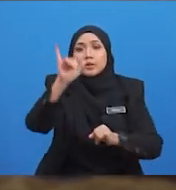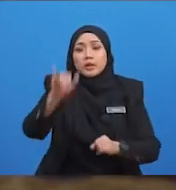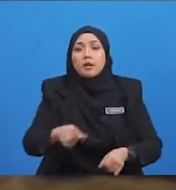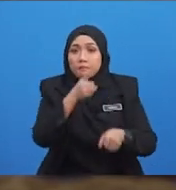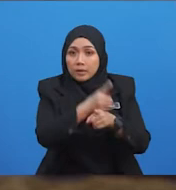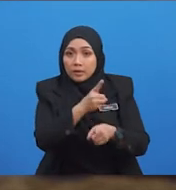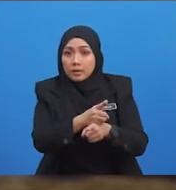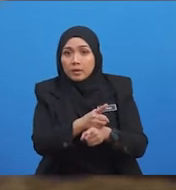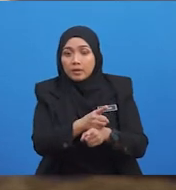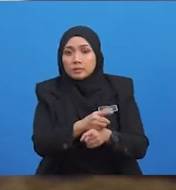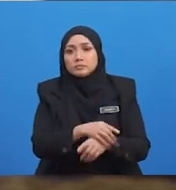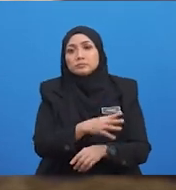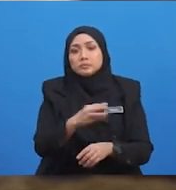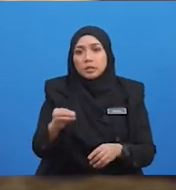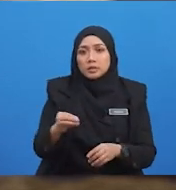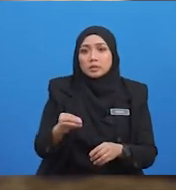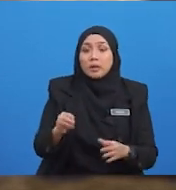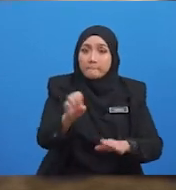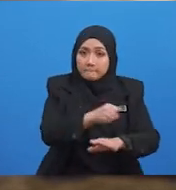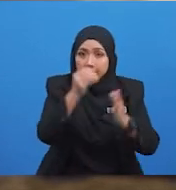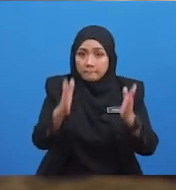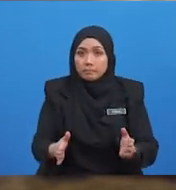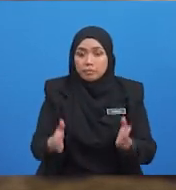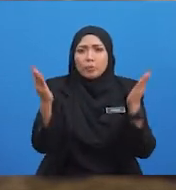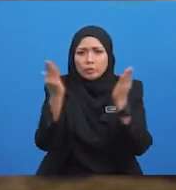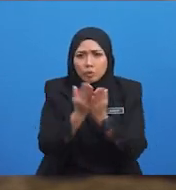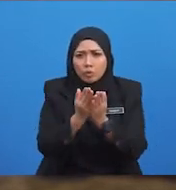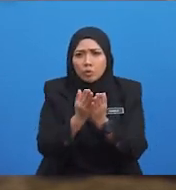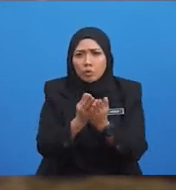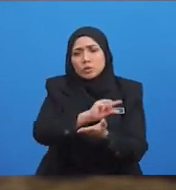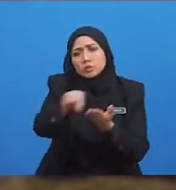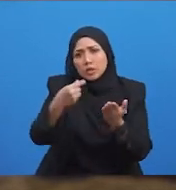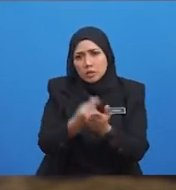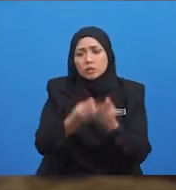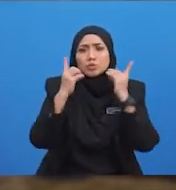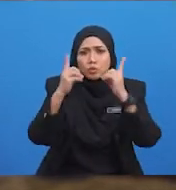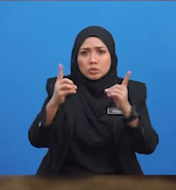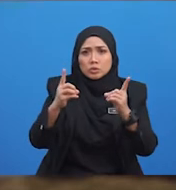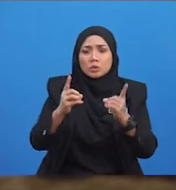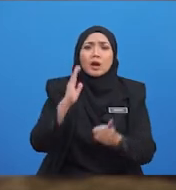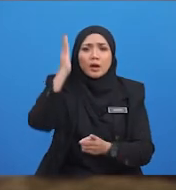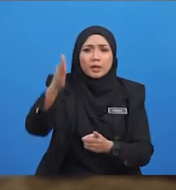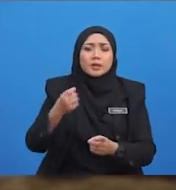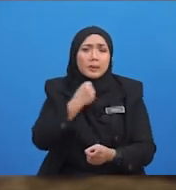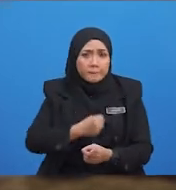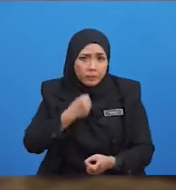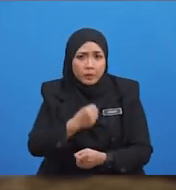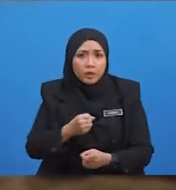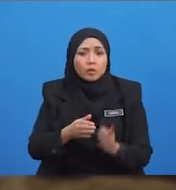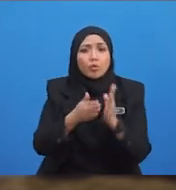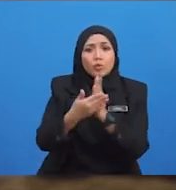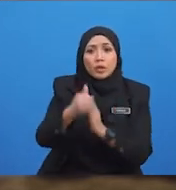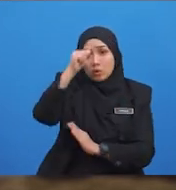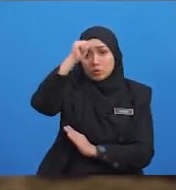Malah, penyajak turut berdoa agar segala dosanya akan diampunkan